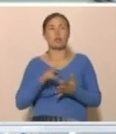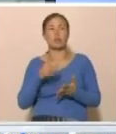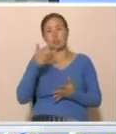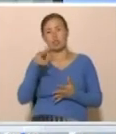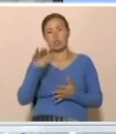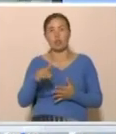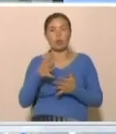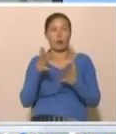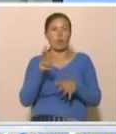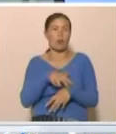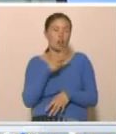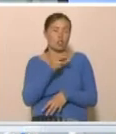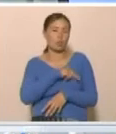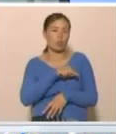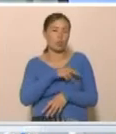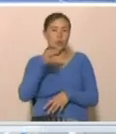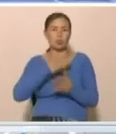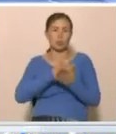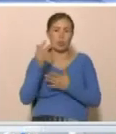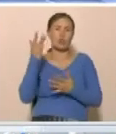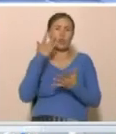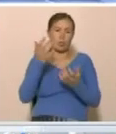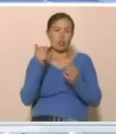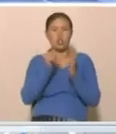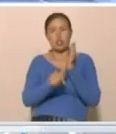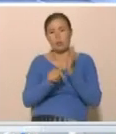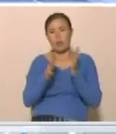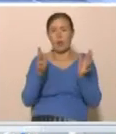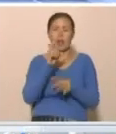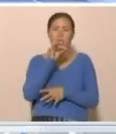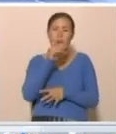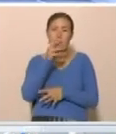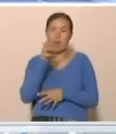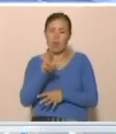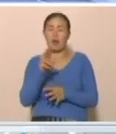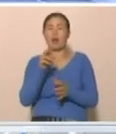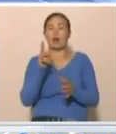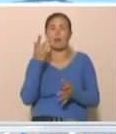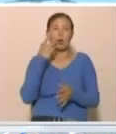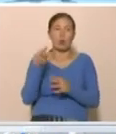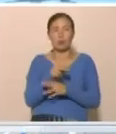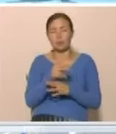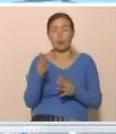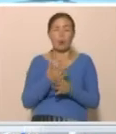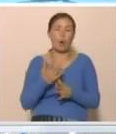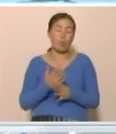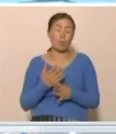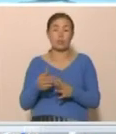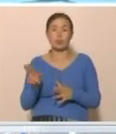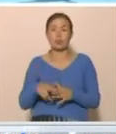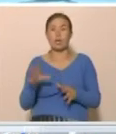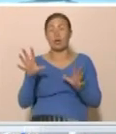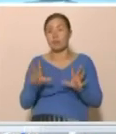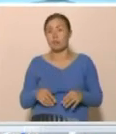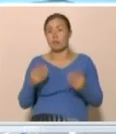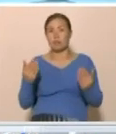30 квалифицированных врачей. Центр частично принимает пациентов на химиотерапию и оказывает паллиативную помощь. Проводится монтаж